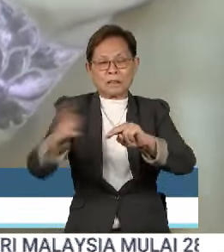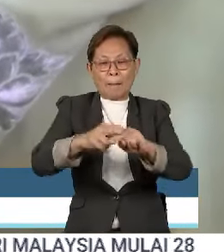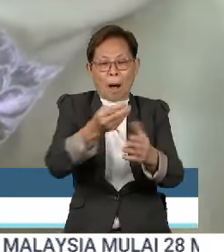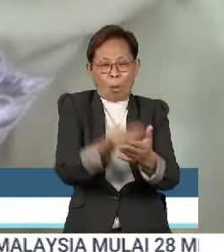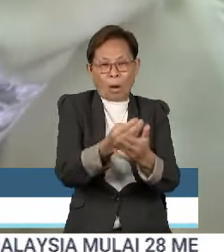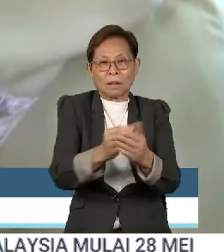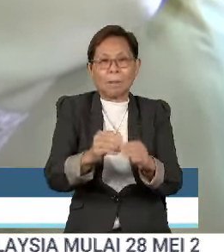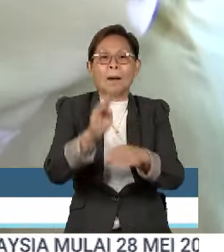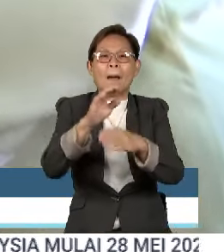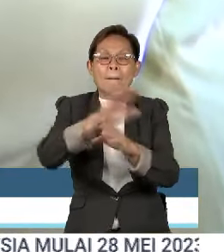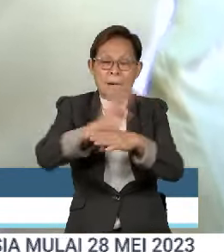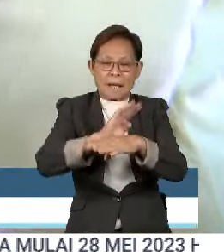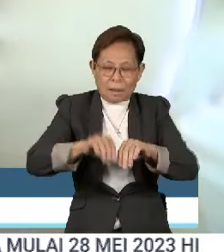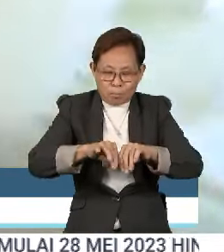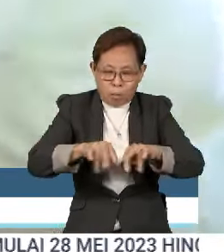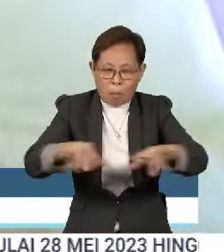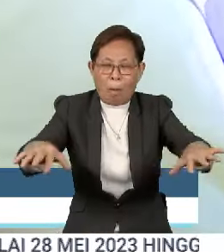serta mengembangkan perniagaan.